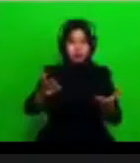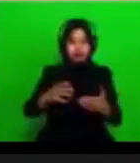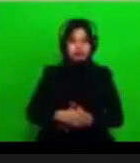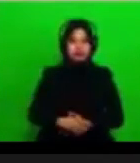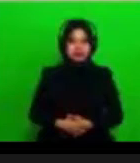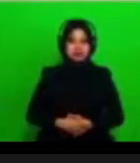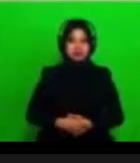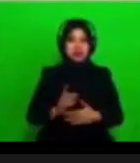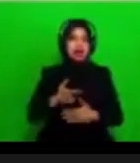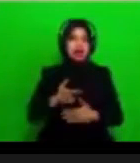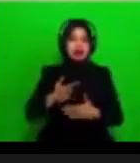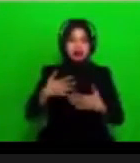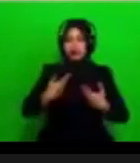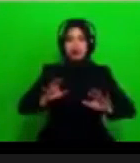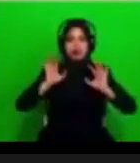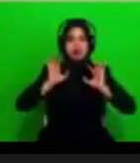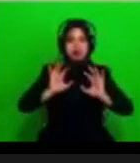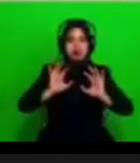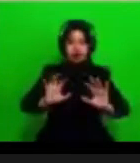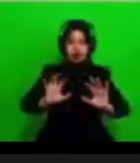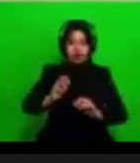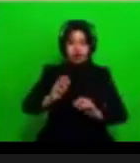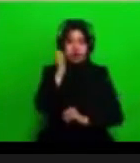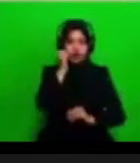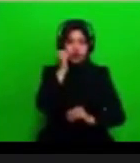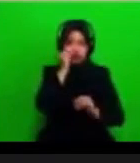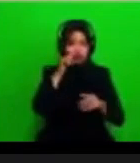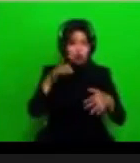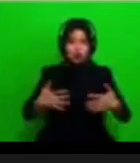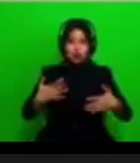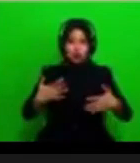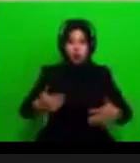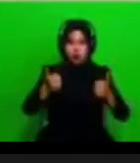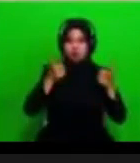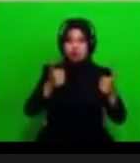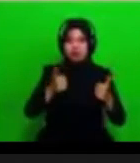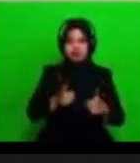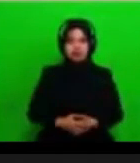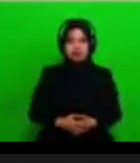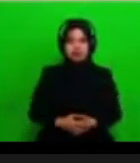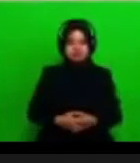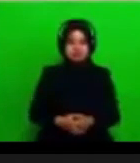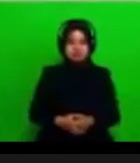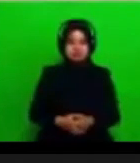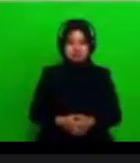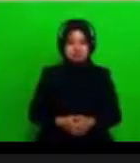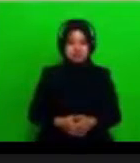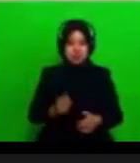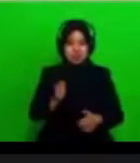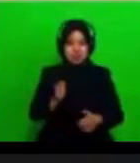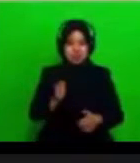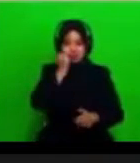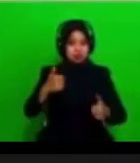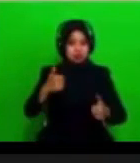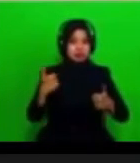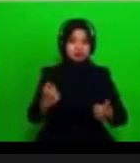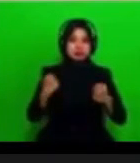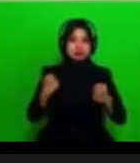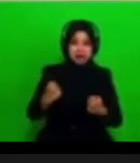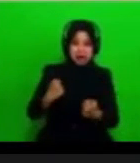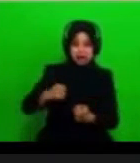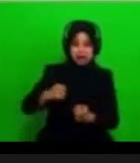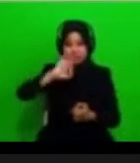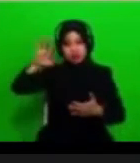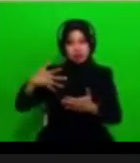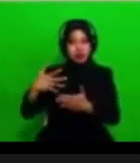para suaminya. Betul. Dan luar biasa itu juga karena kegiatan ini merupakan terselenggara atas kerjasama